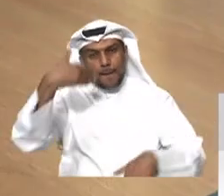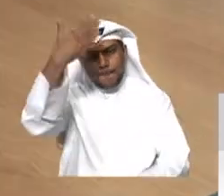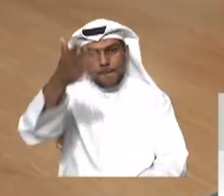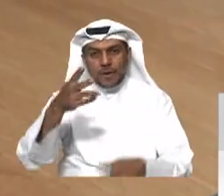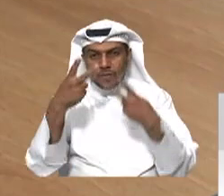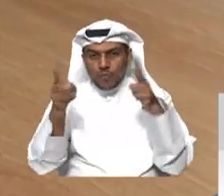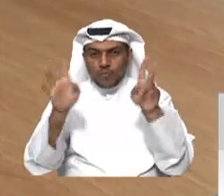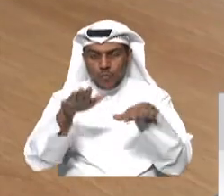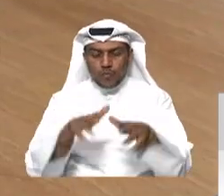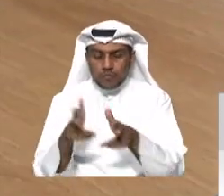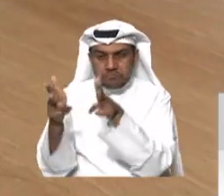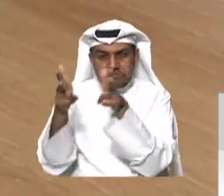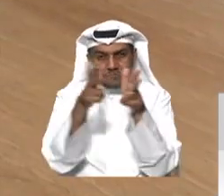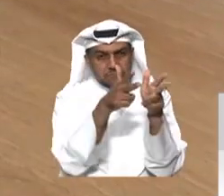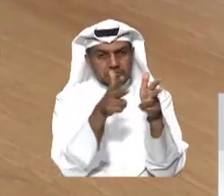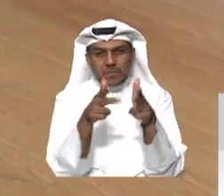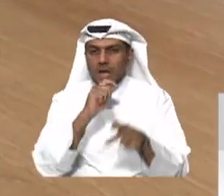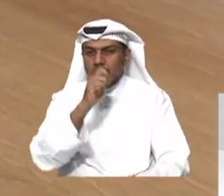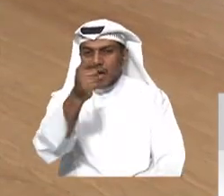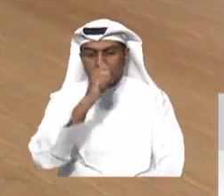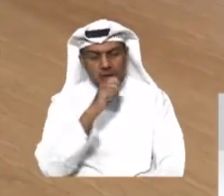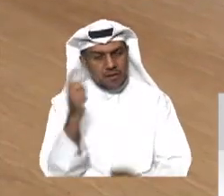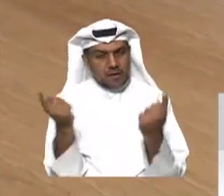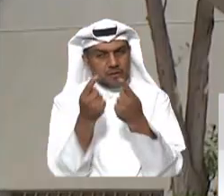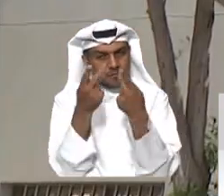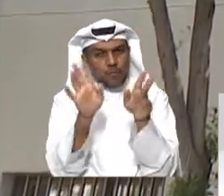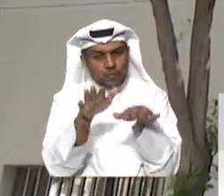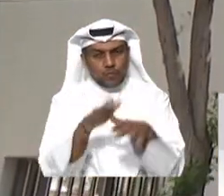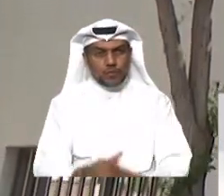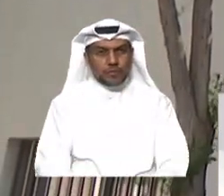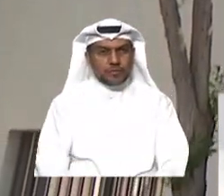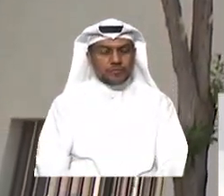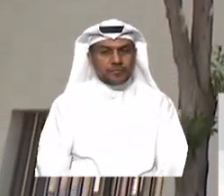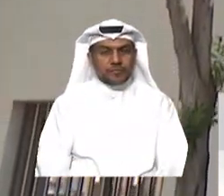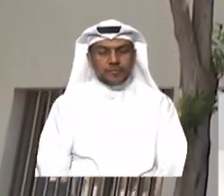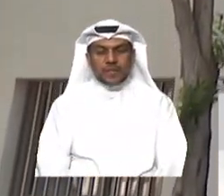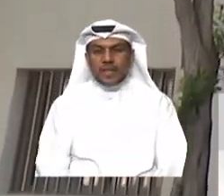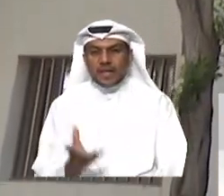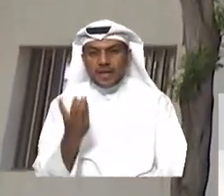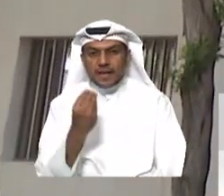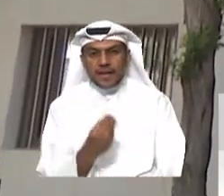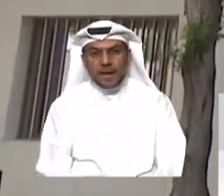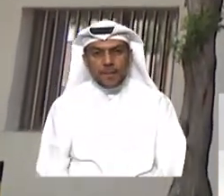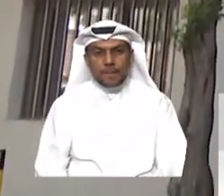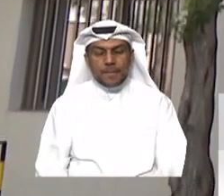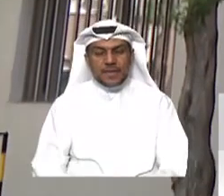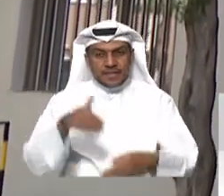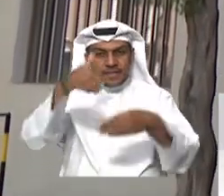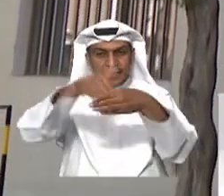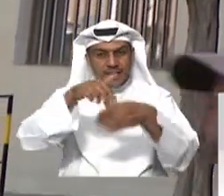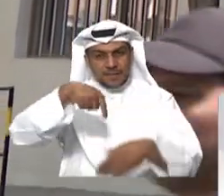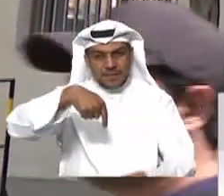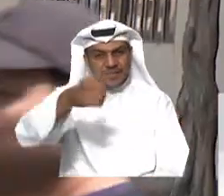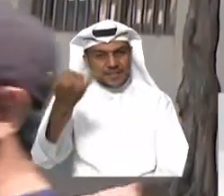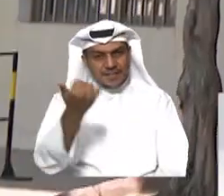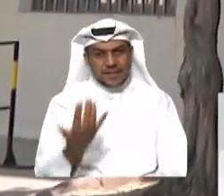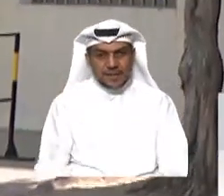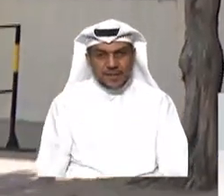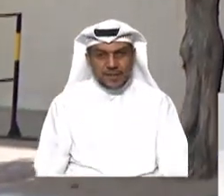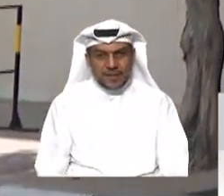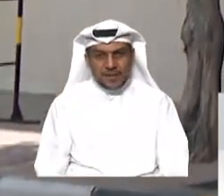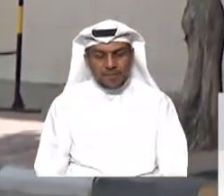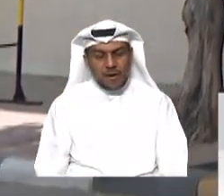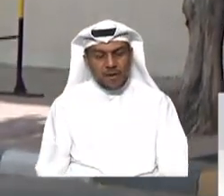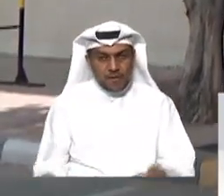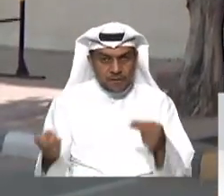لا تفصلنا عن نهايه فتره الترشح المحدده بعشره ايام سوى ايام معدوده تغلق